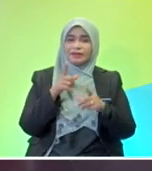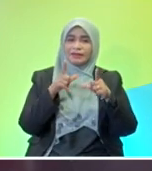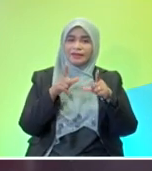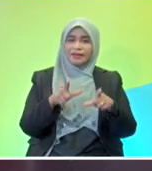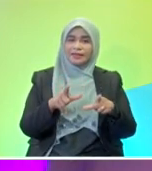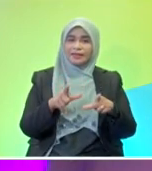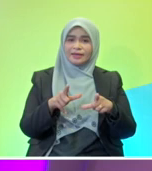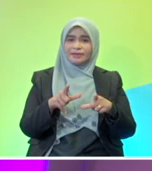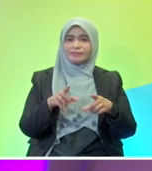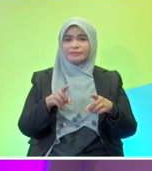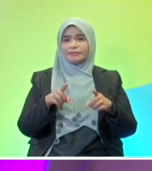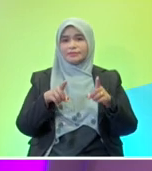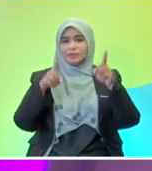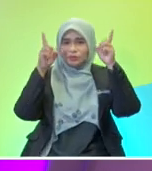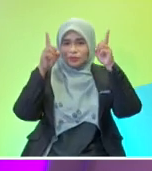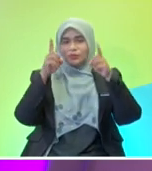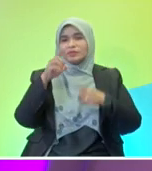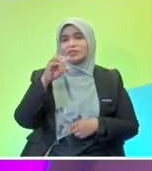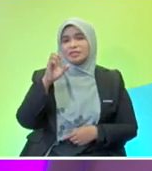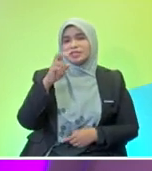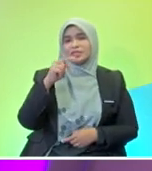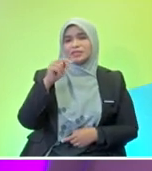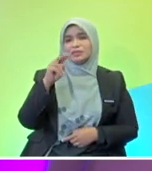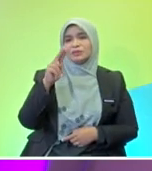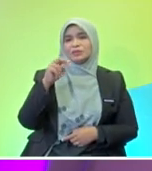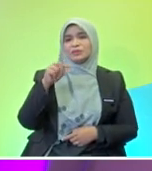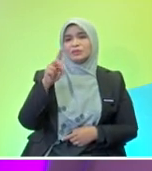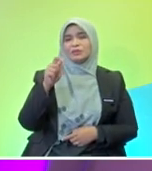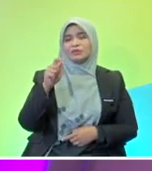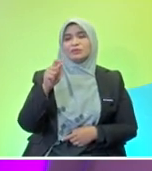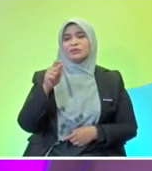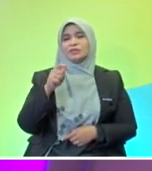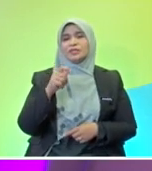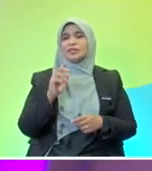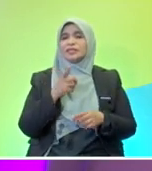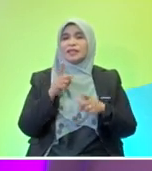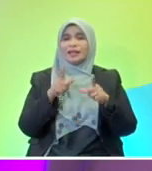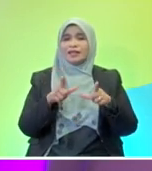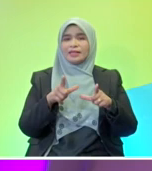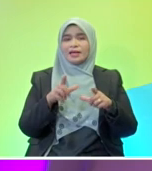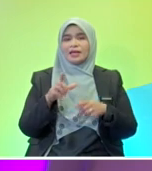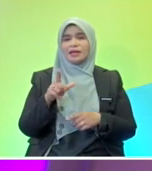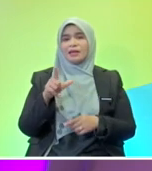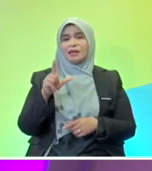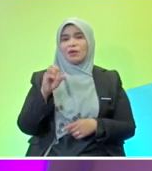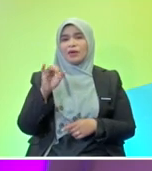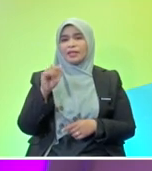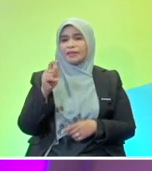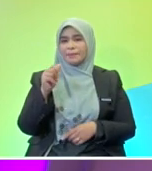punya sesungut. Sesungut ni. Sesungut kita pakai selotip saja supaya senang.